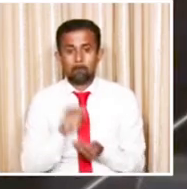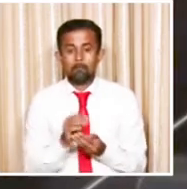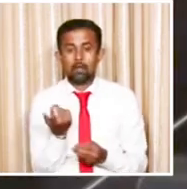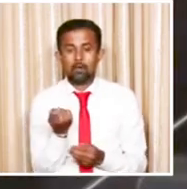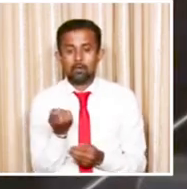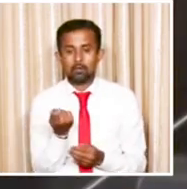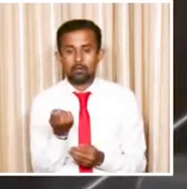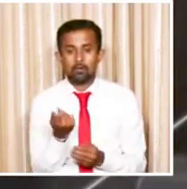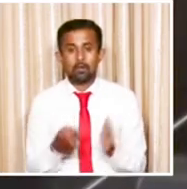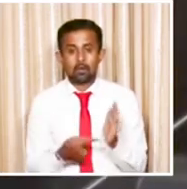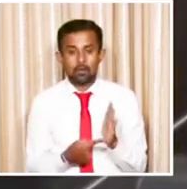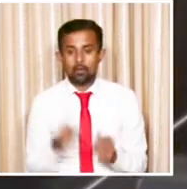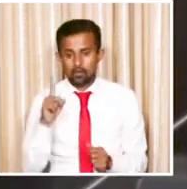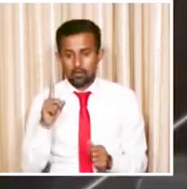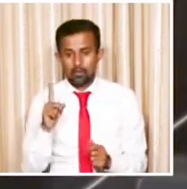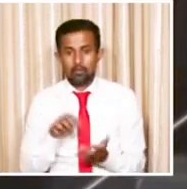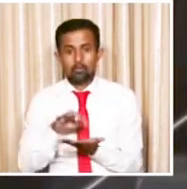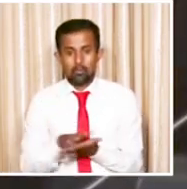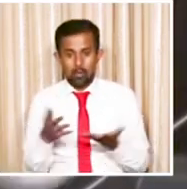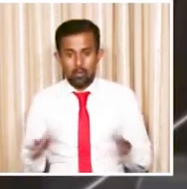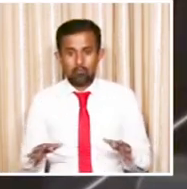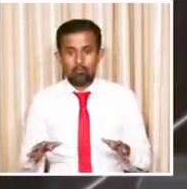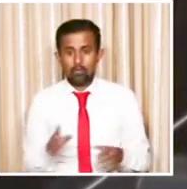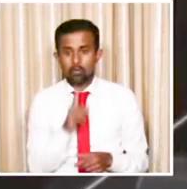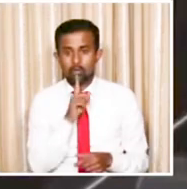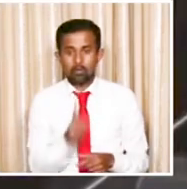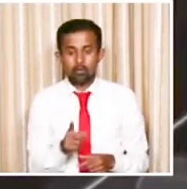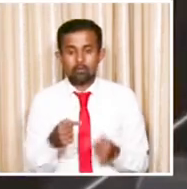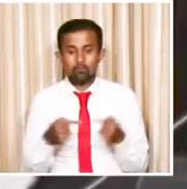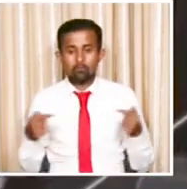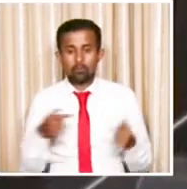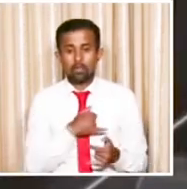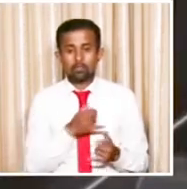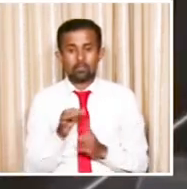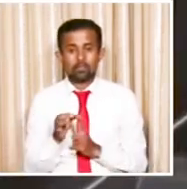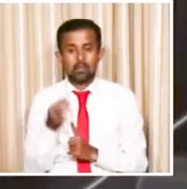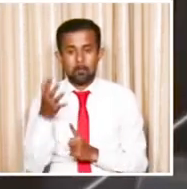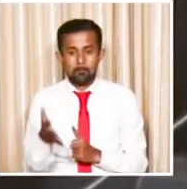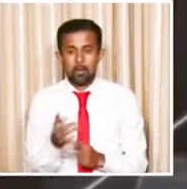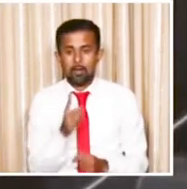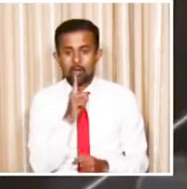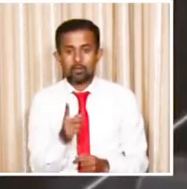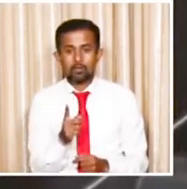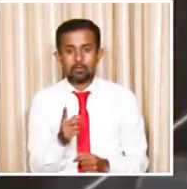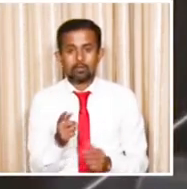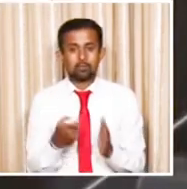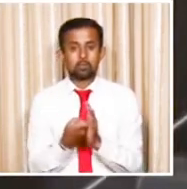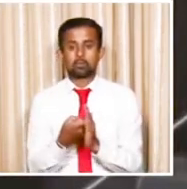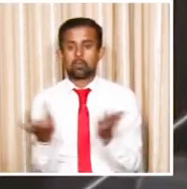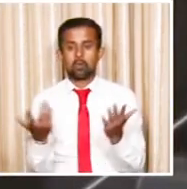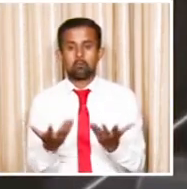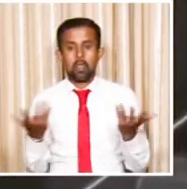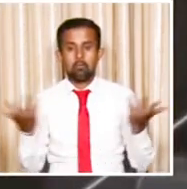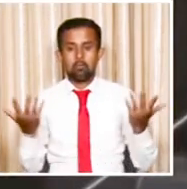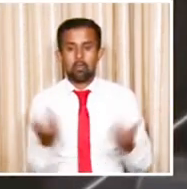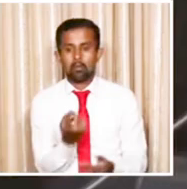වලට ට්‍රිලියනයක් අනුමත කරා කියලා අද විපක්ෂ නායක සජිත් ප්‍රේමදාස මහත්තයා ඇවිල්ලා කියන අනීතිකයි මේක කරන්න බෑ